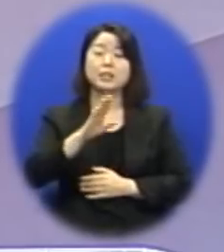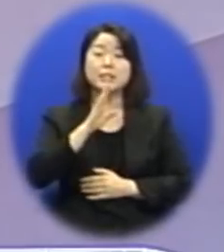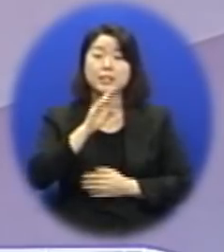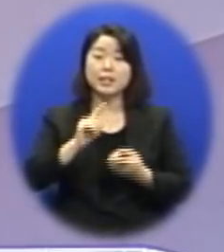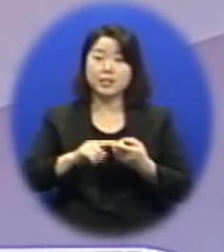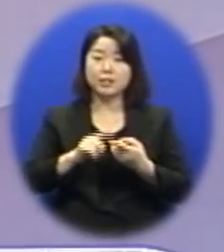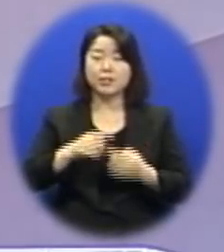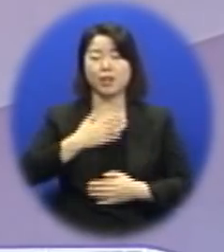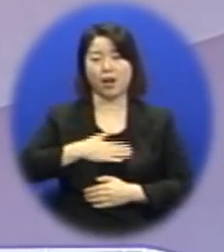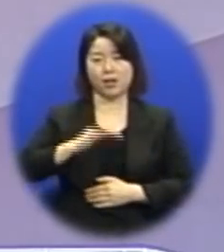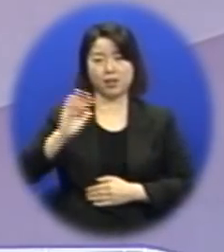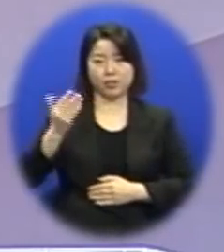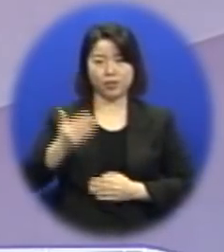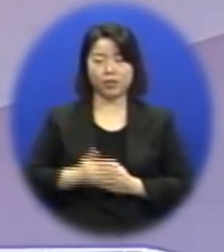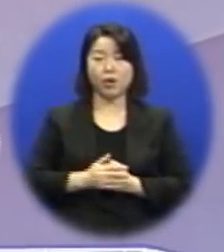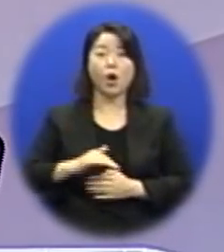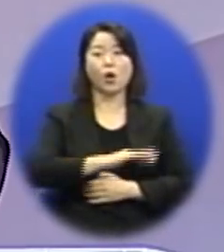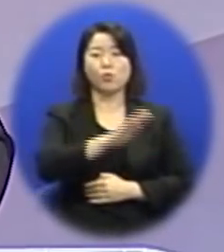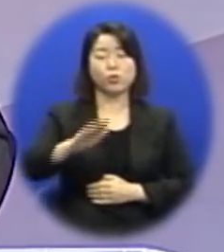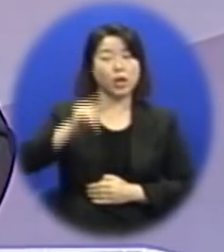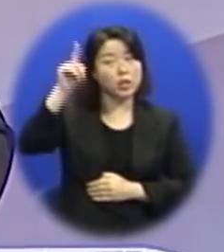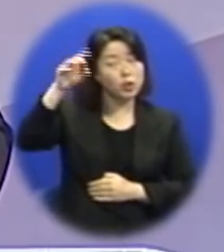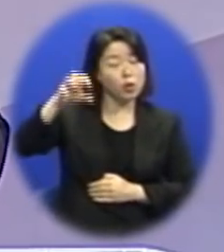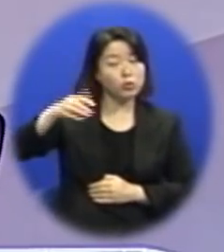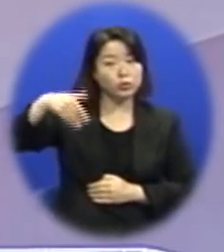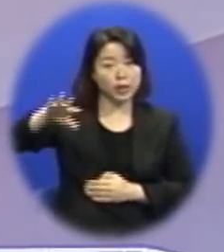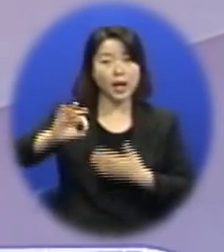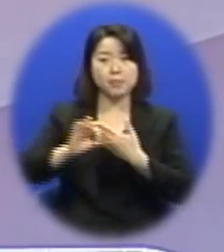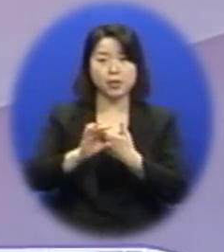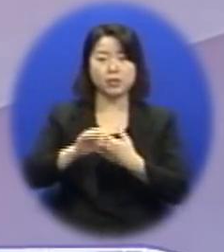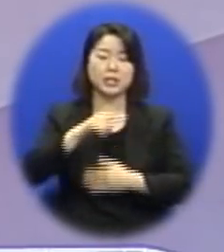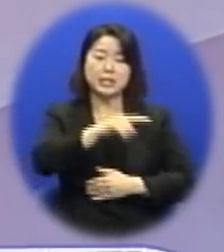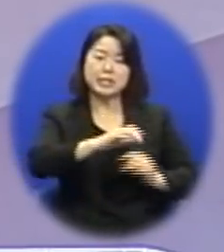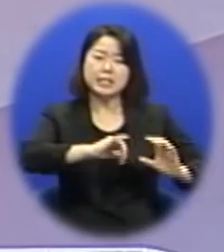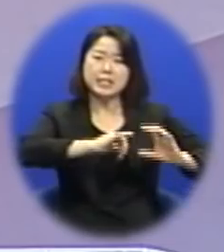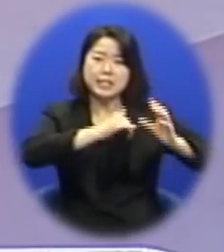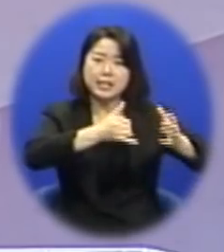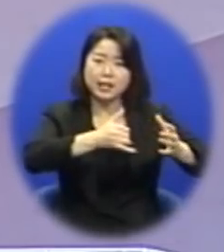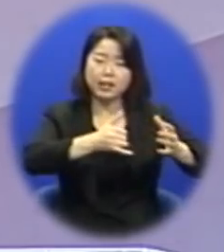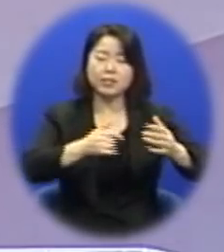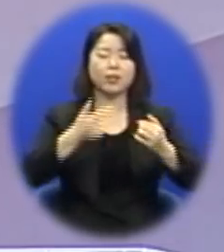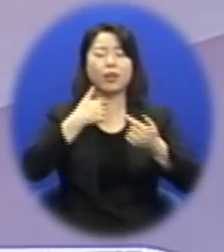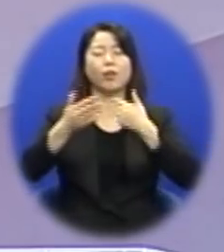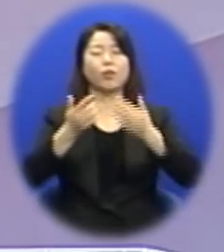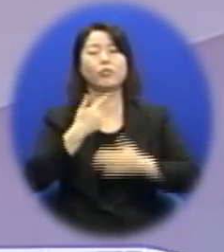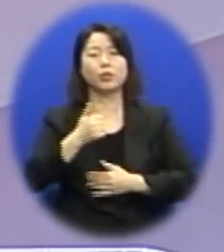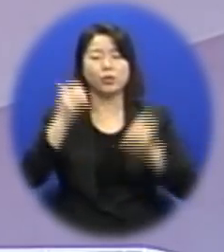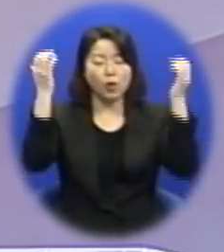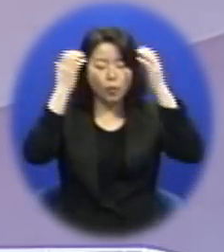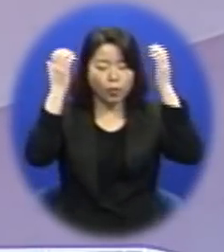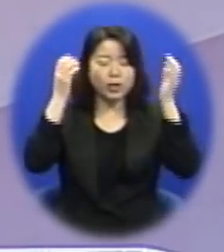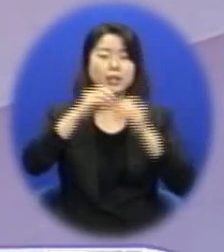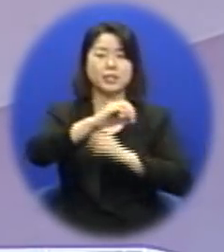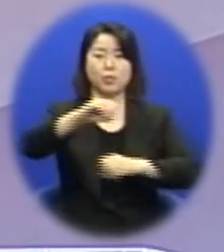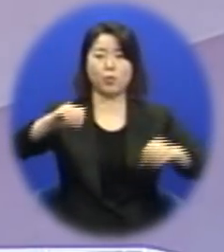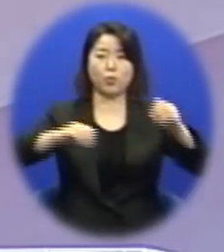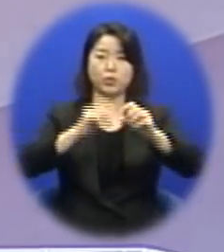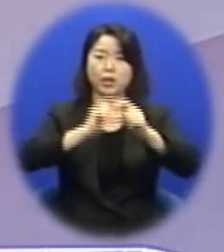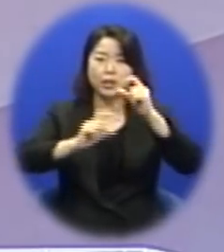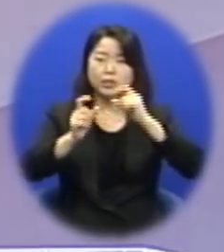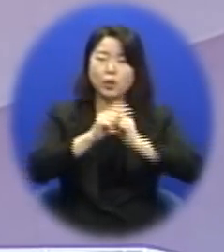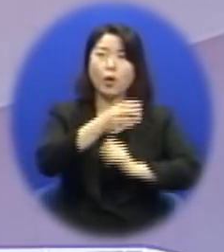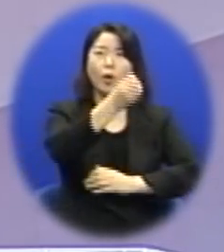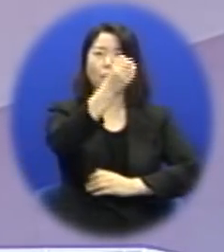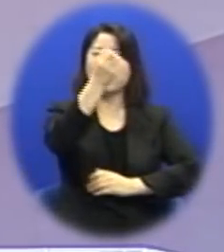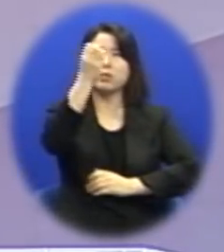아셔야 돼요 우리가 천국에 가면 우리가이 세상에서 겪었던 고난이 오히려 더 별과